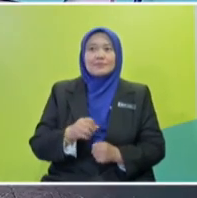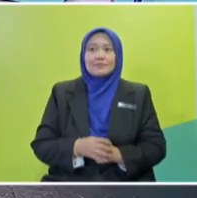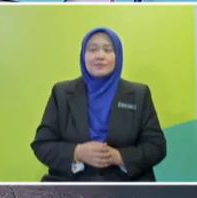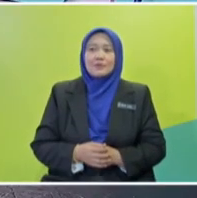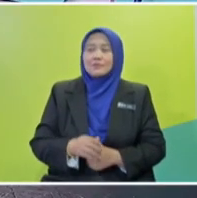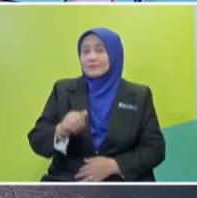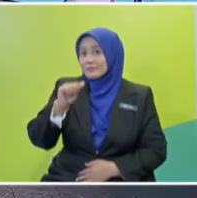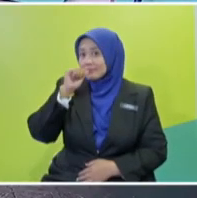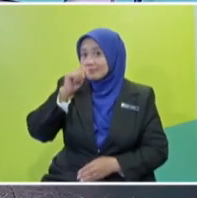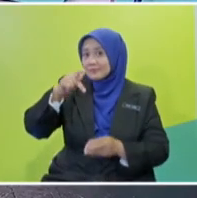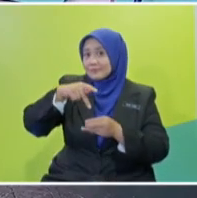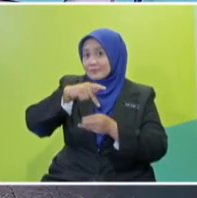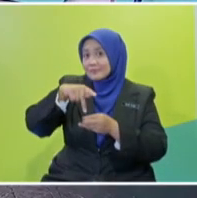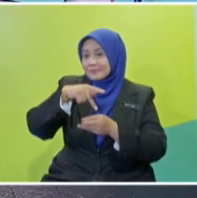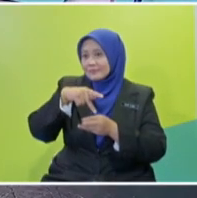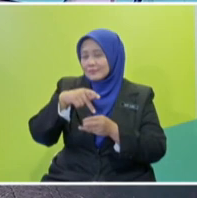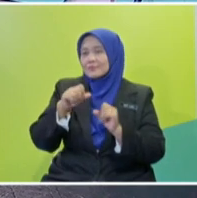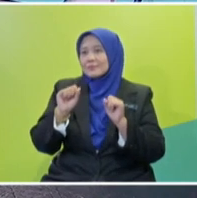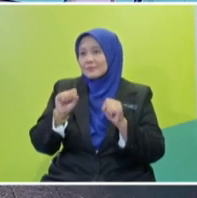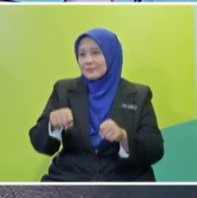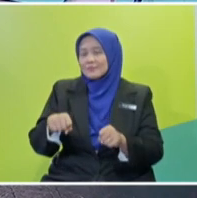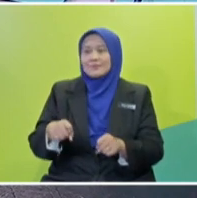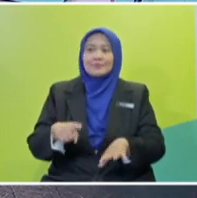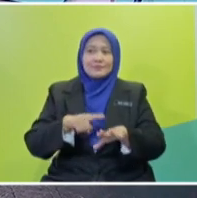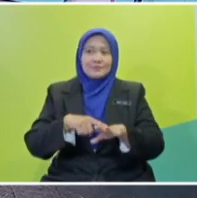boleh minum kopi ini pun boleh blender